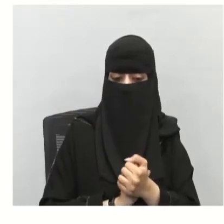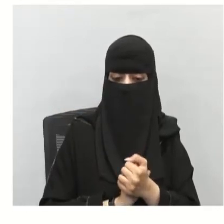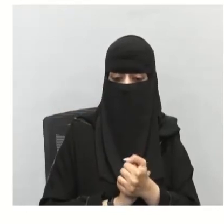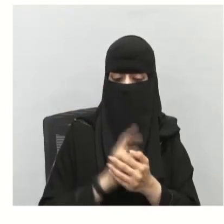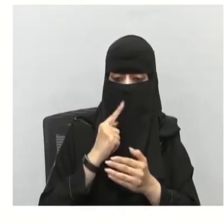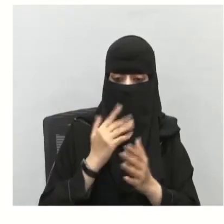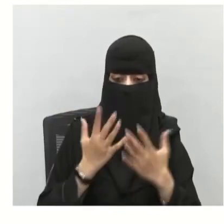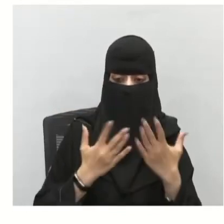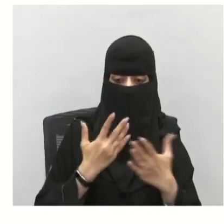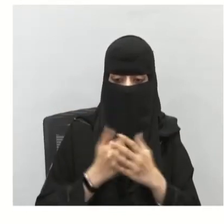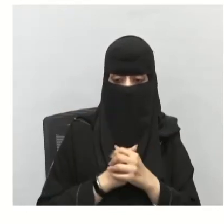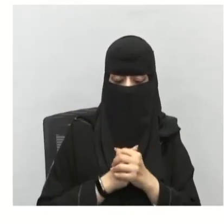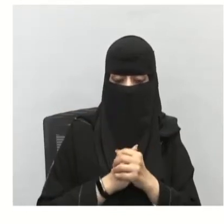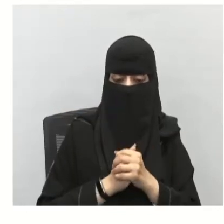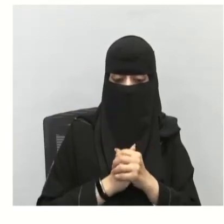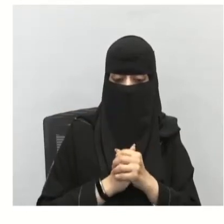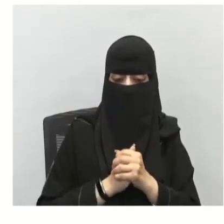هيا صغاري.